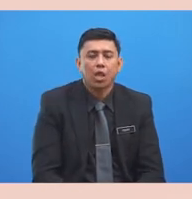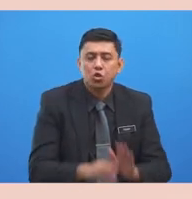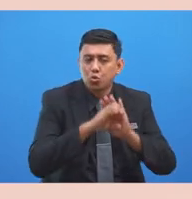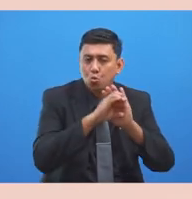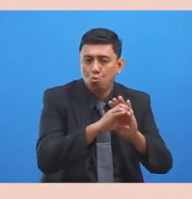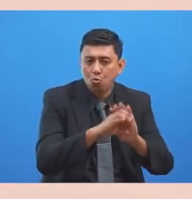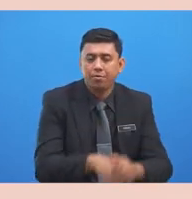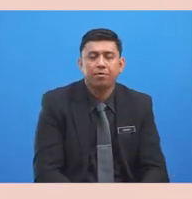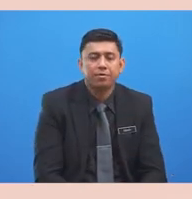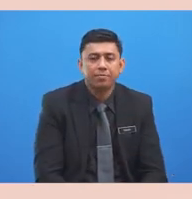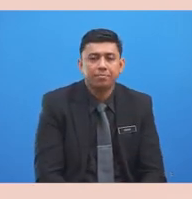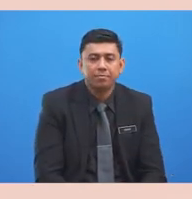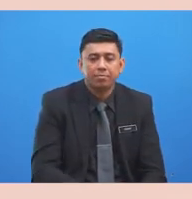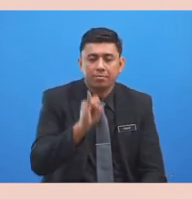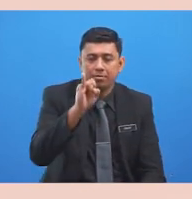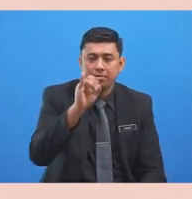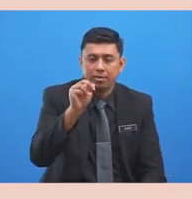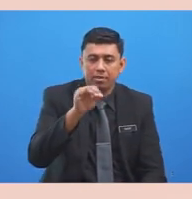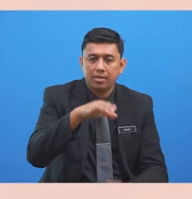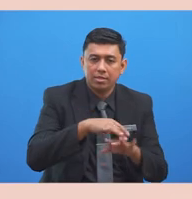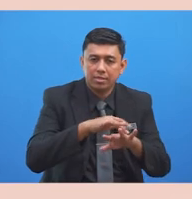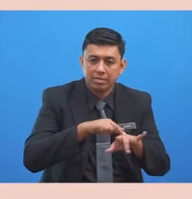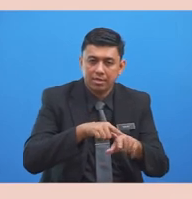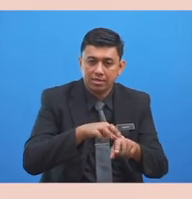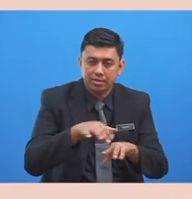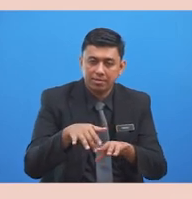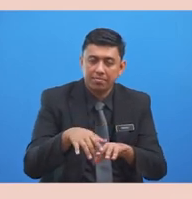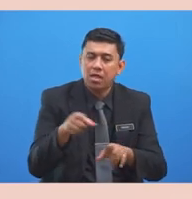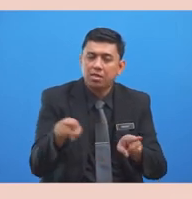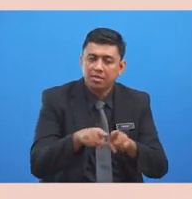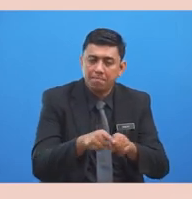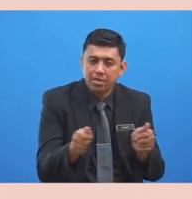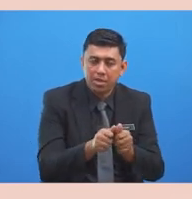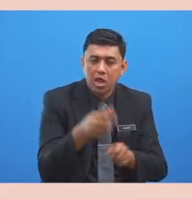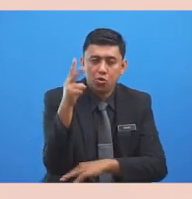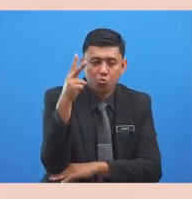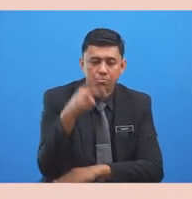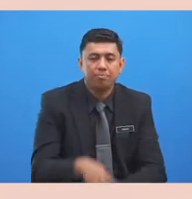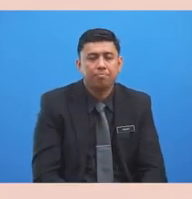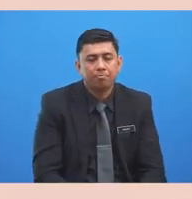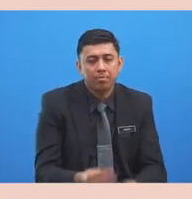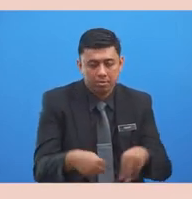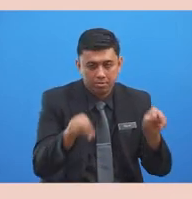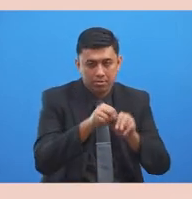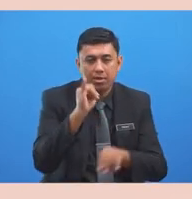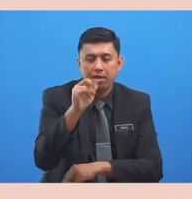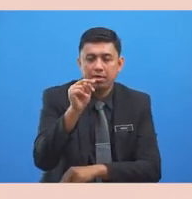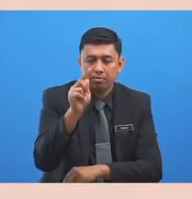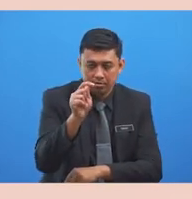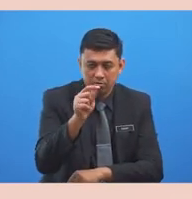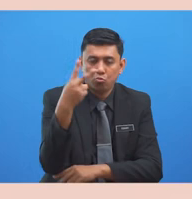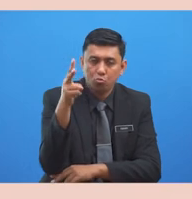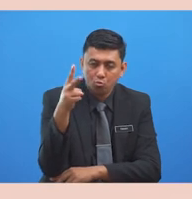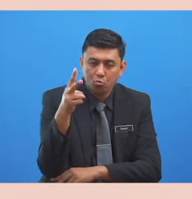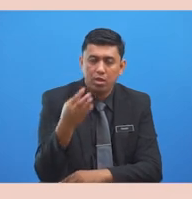contoh, in jejari sama dengan 12. Bermaksud nilai integer